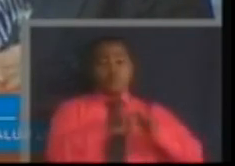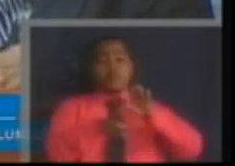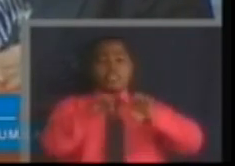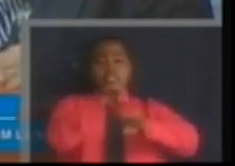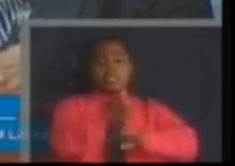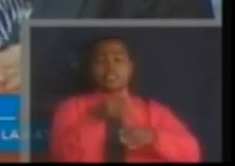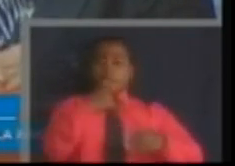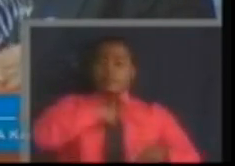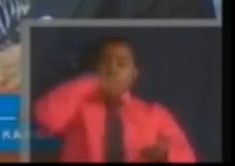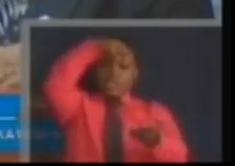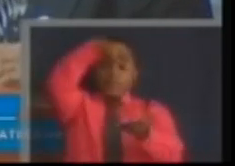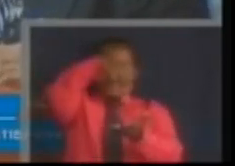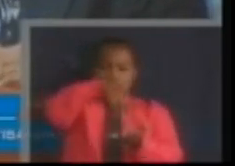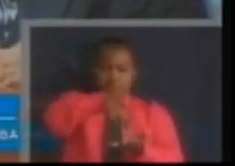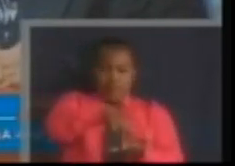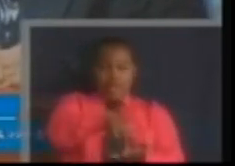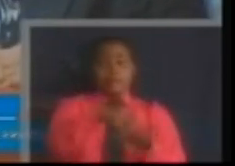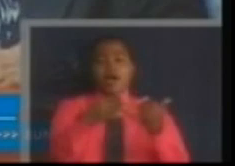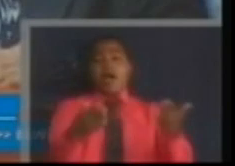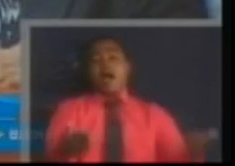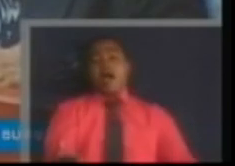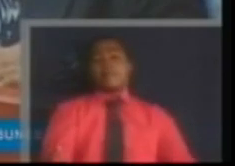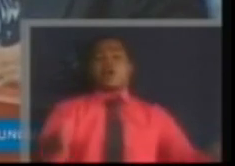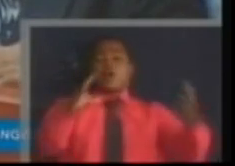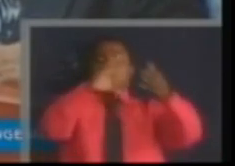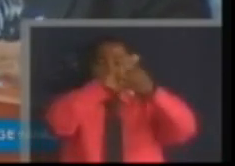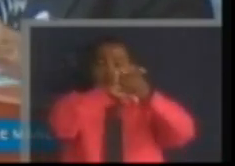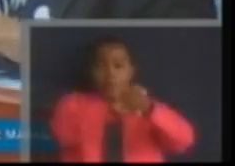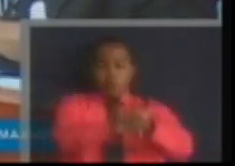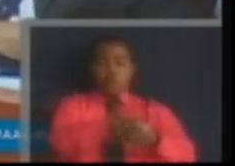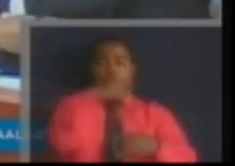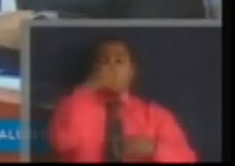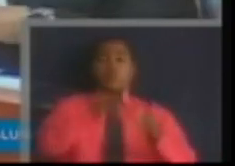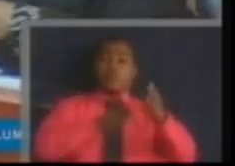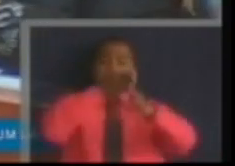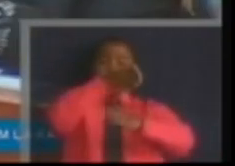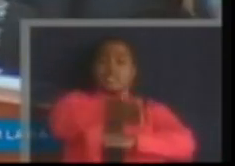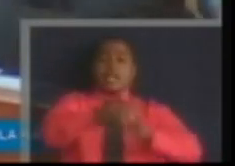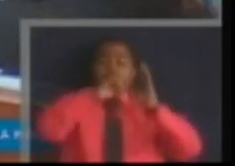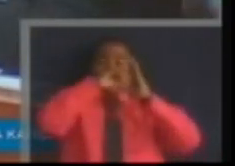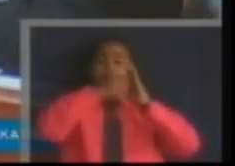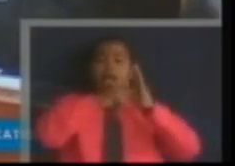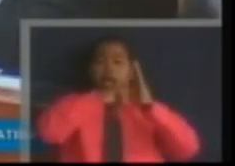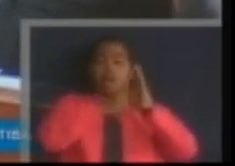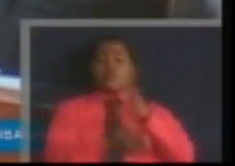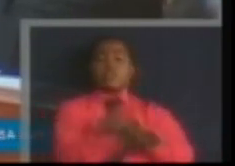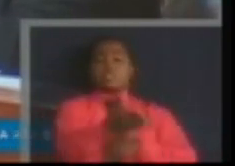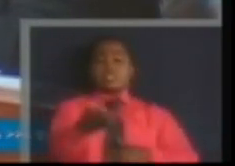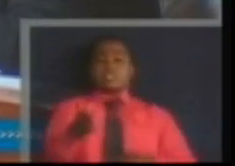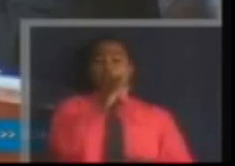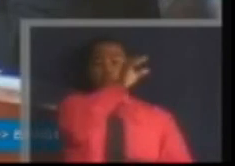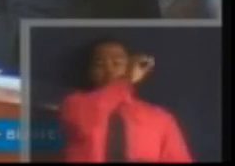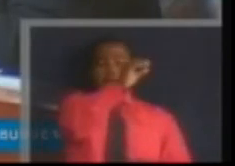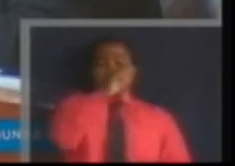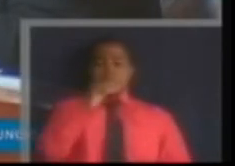Nimesimama hapa kuunga mkono upitishwaji wa kanuni hizi kwa